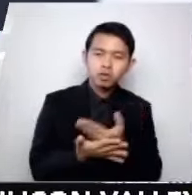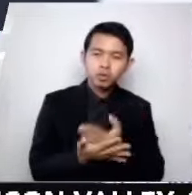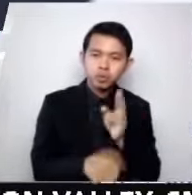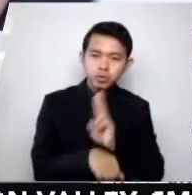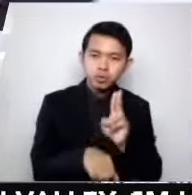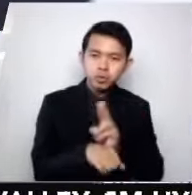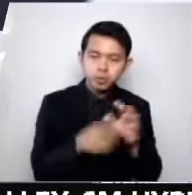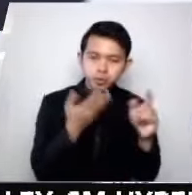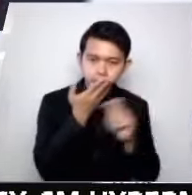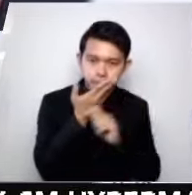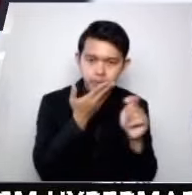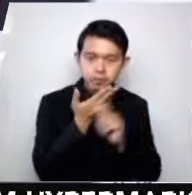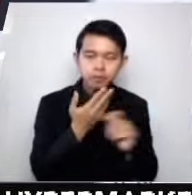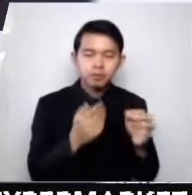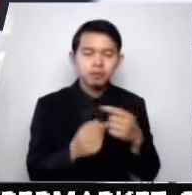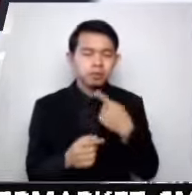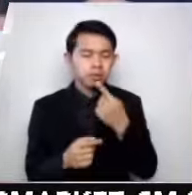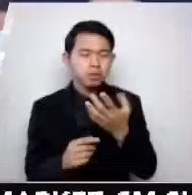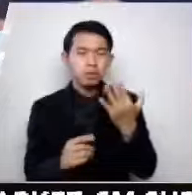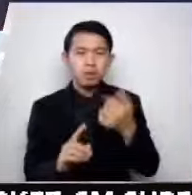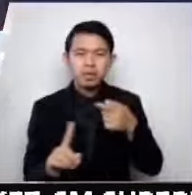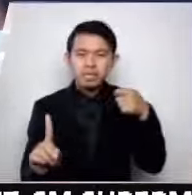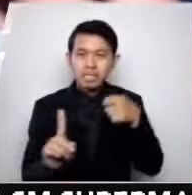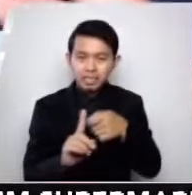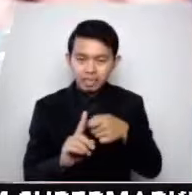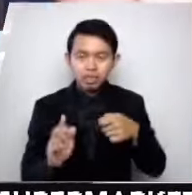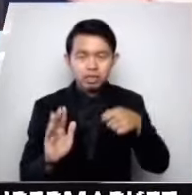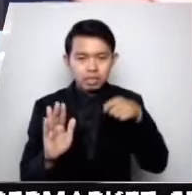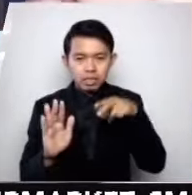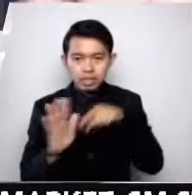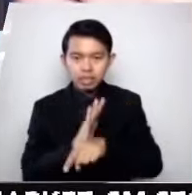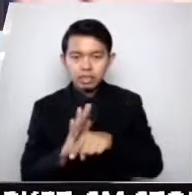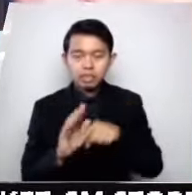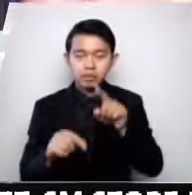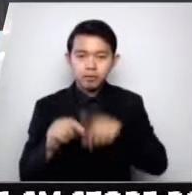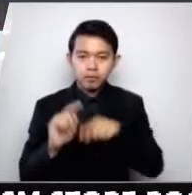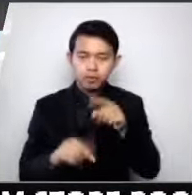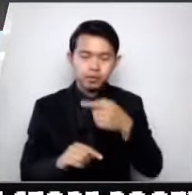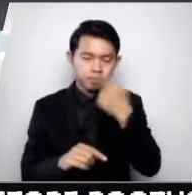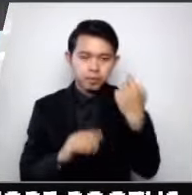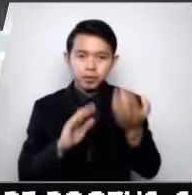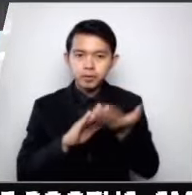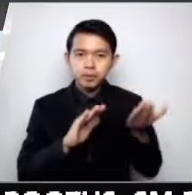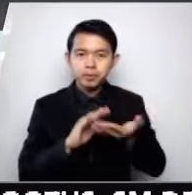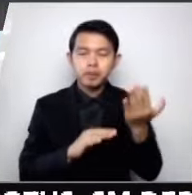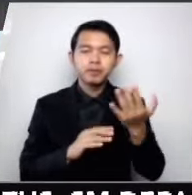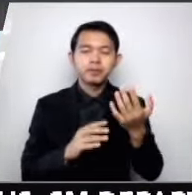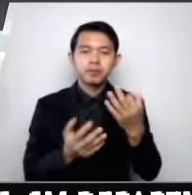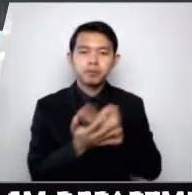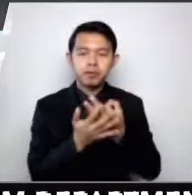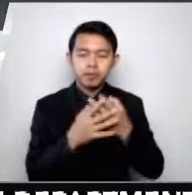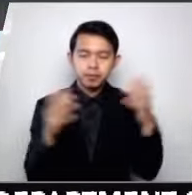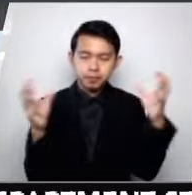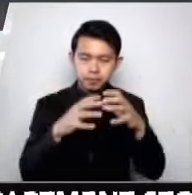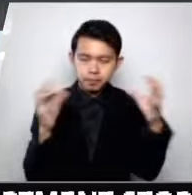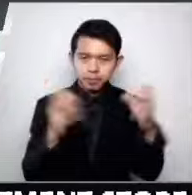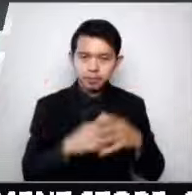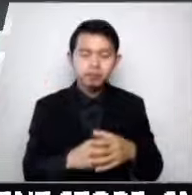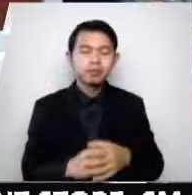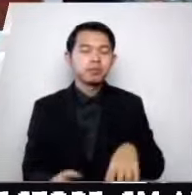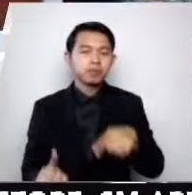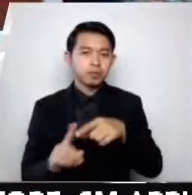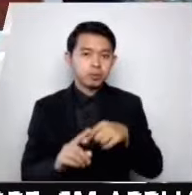ang ugat umano ng pagpatay ng akusado sa kanyang kaibigan noong nakaraang taon. Nagtamo ng saksak sa dibdib at tiyan ang